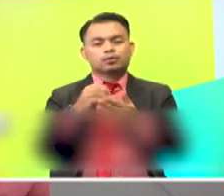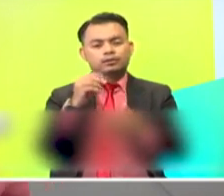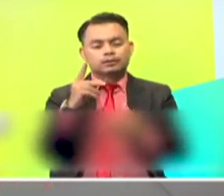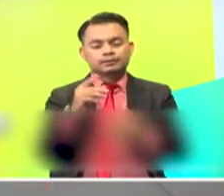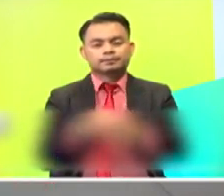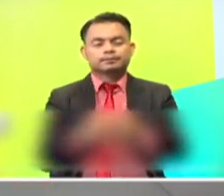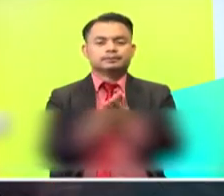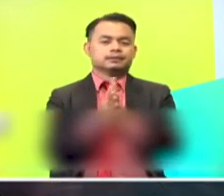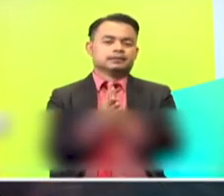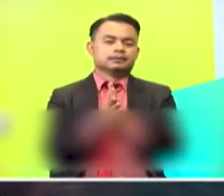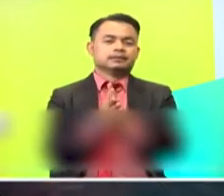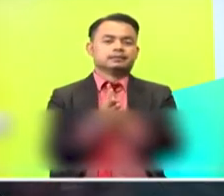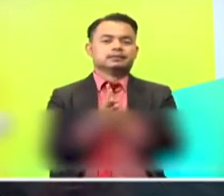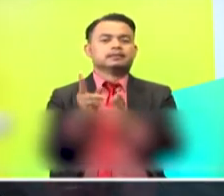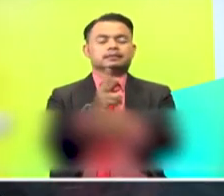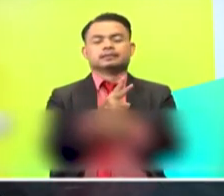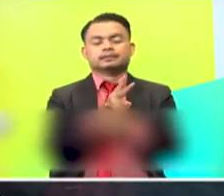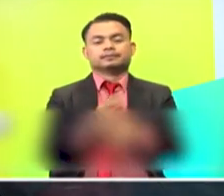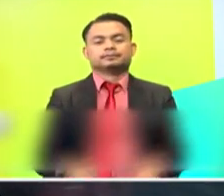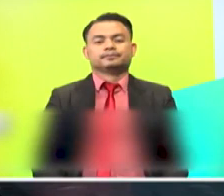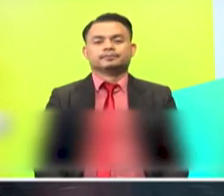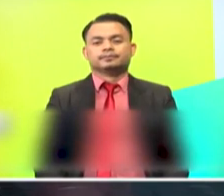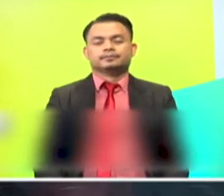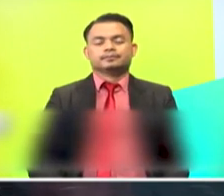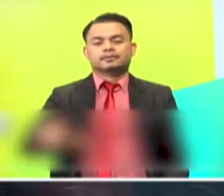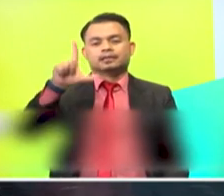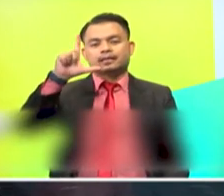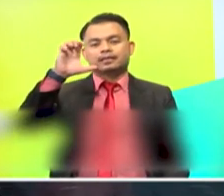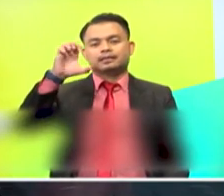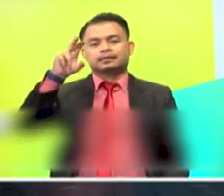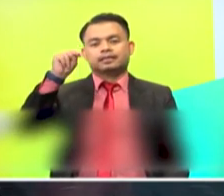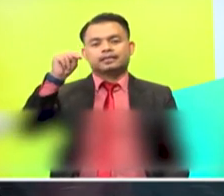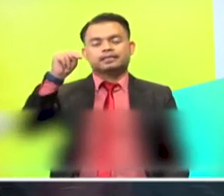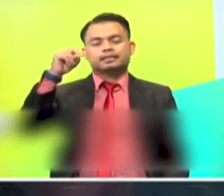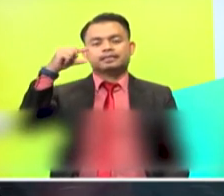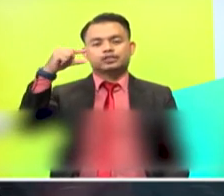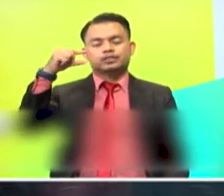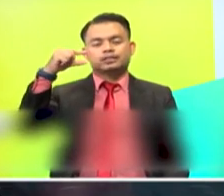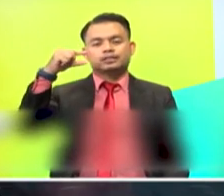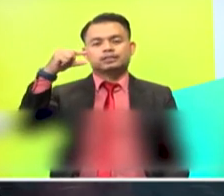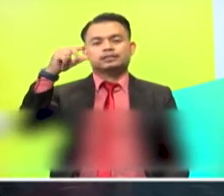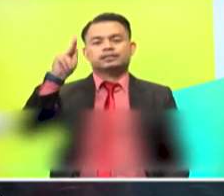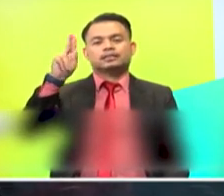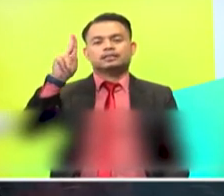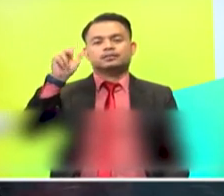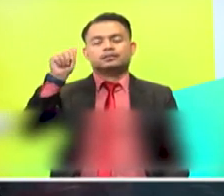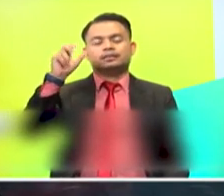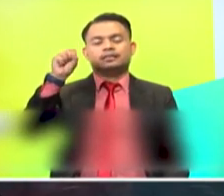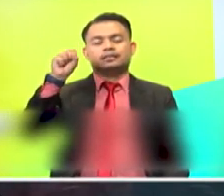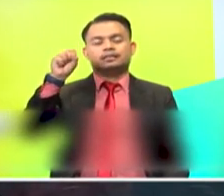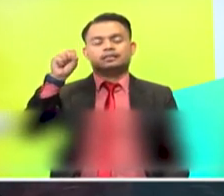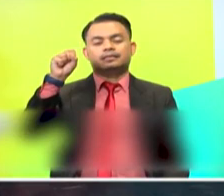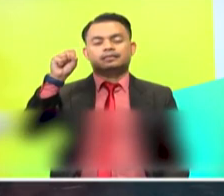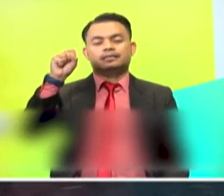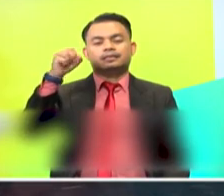Oke semua Cikgu Ah ini kita simpan di dalam peti sejuk peti secuil bukan bahagian